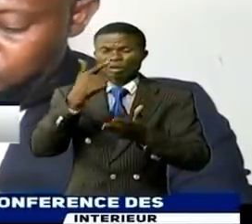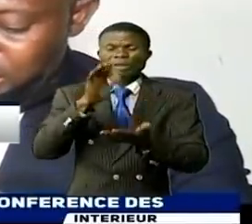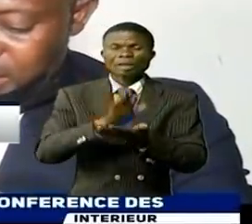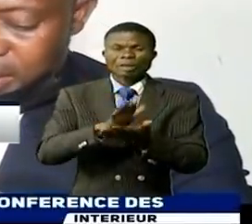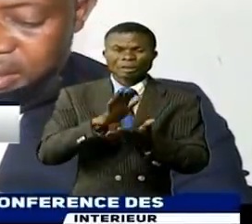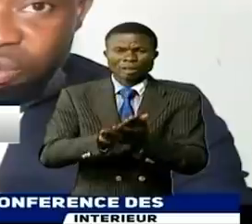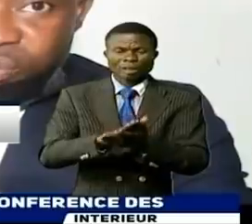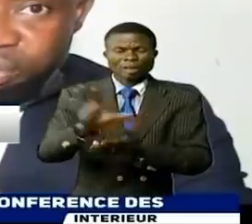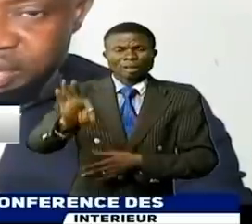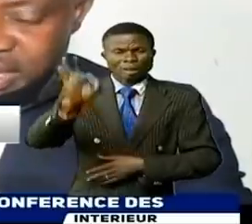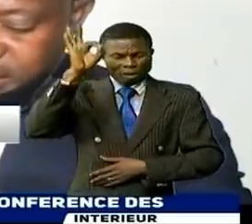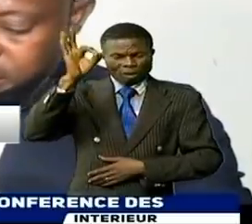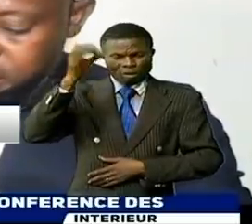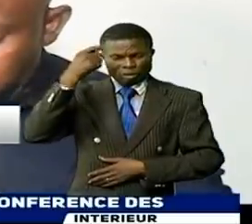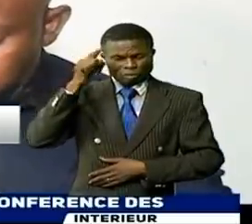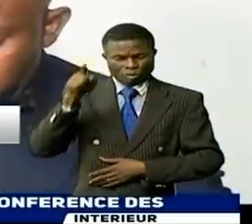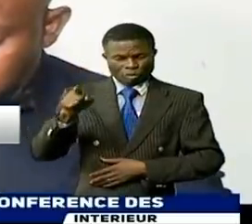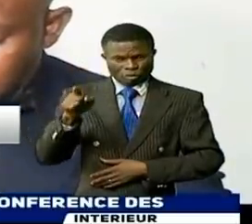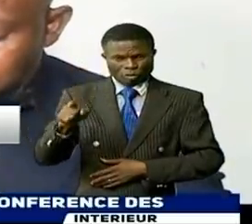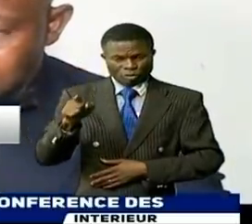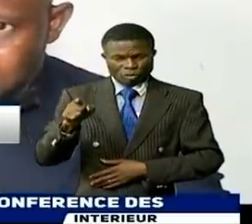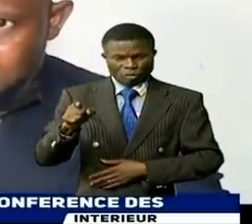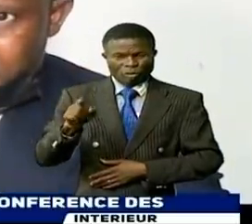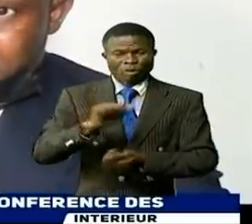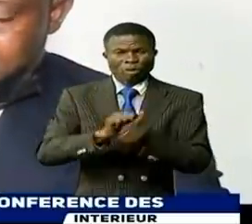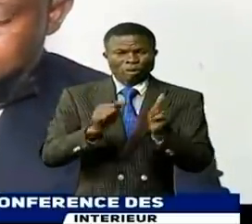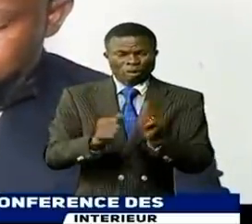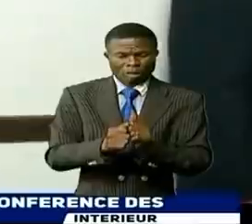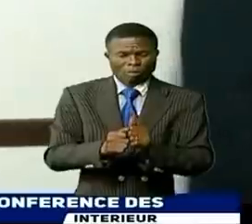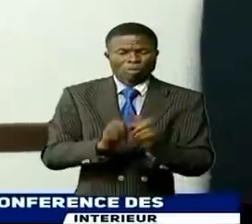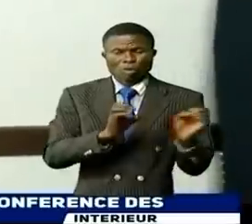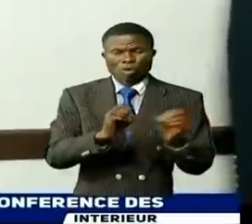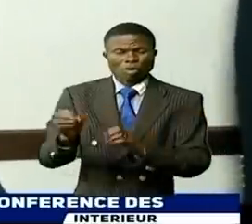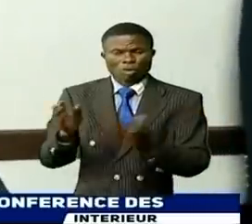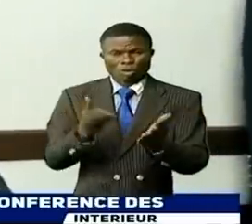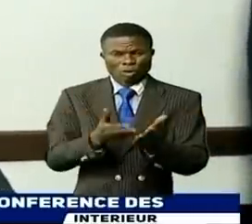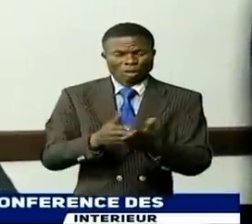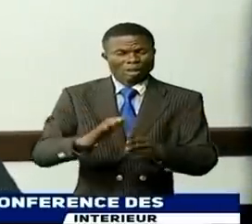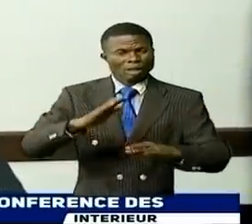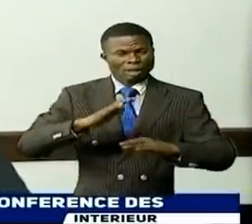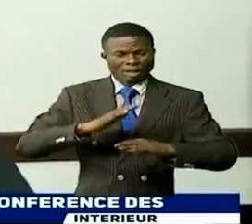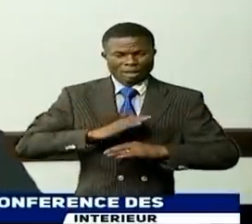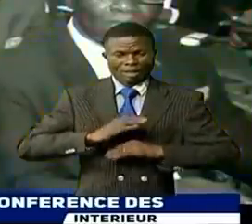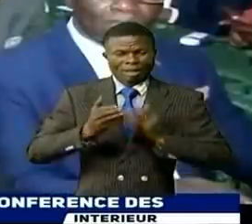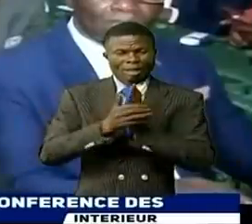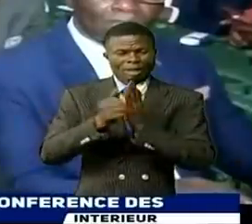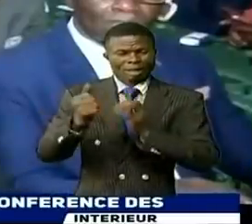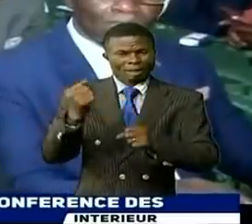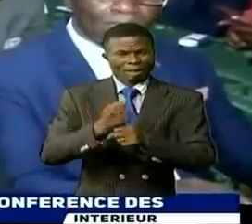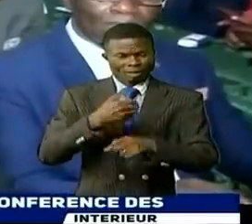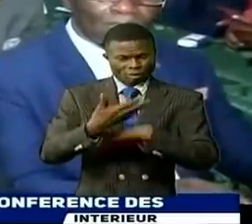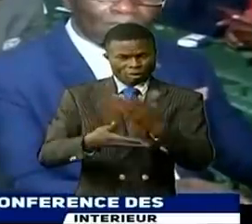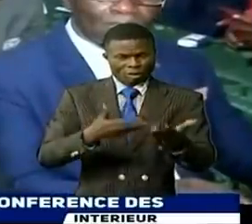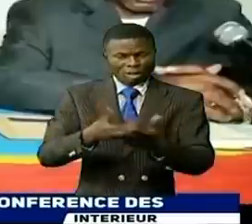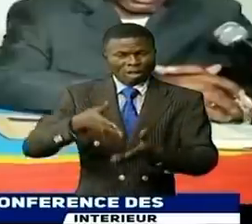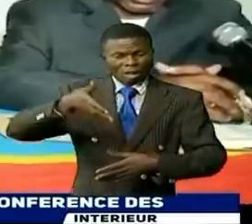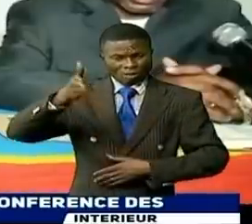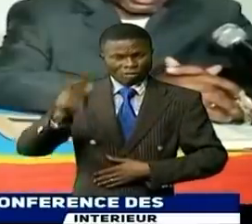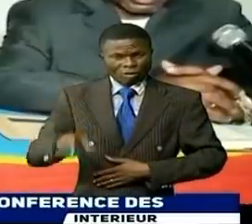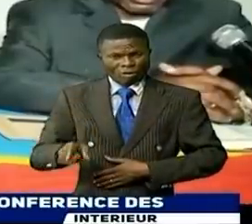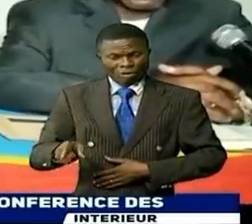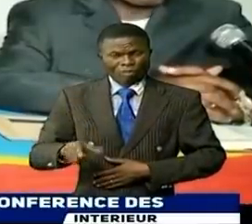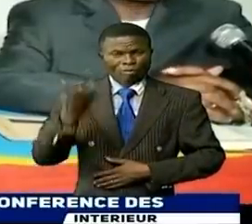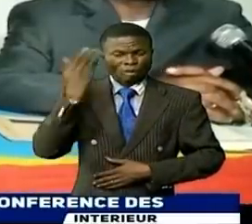l'avoir choisi comme province devant abriter ses assises. Satisfait de la qualité du travail abattu par les experts,